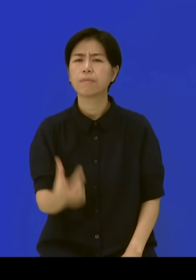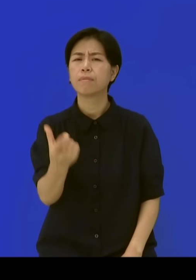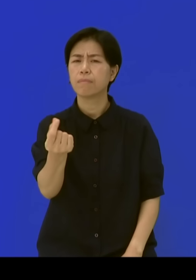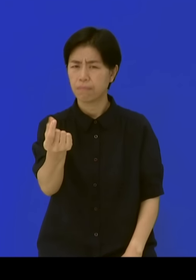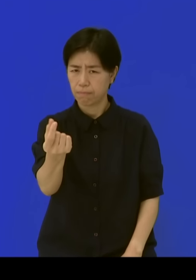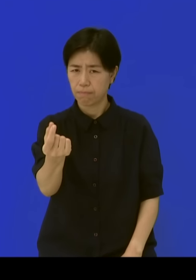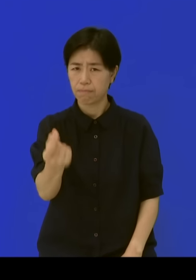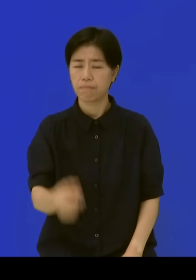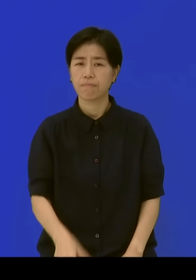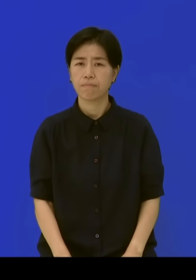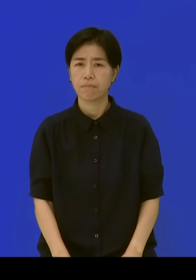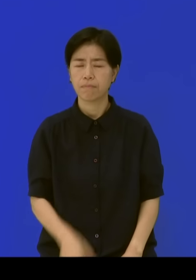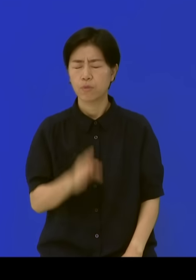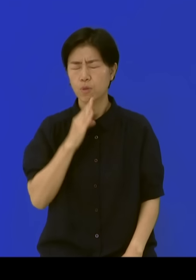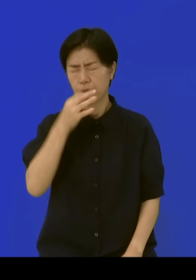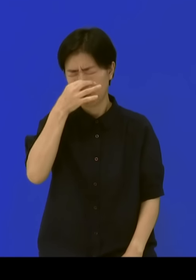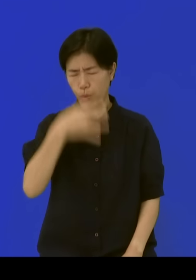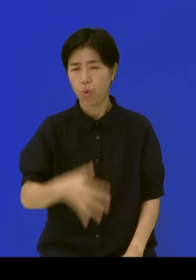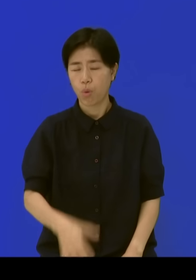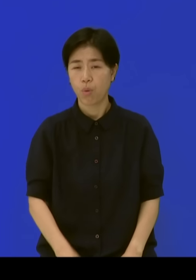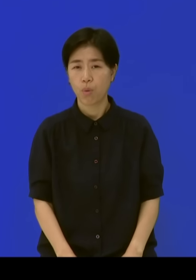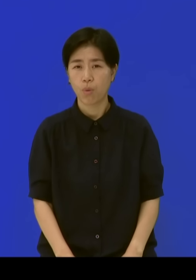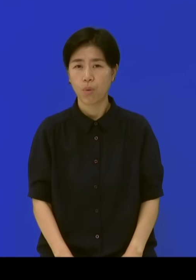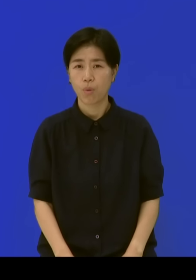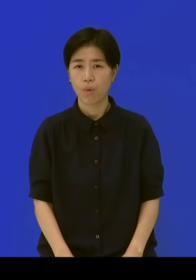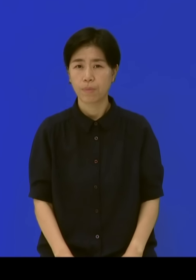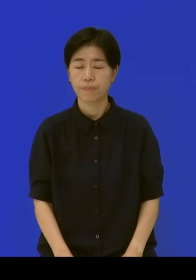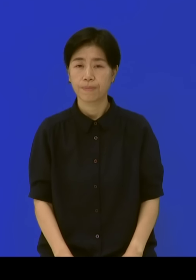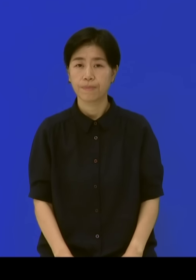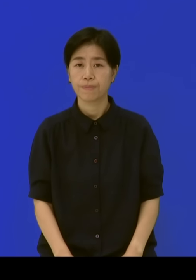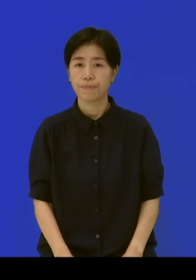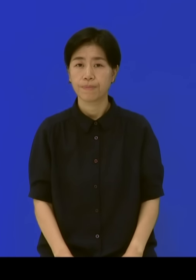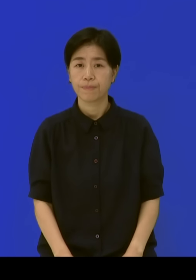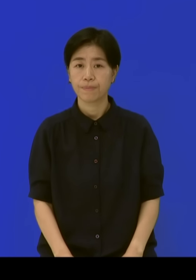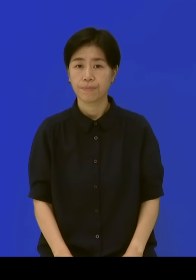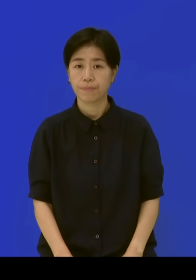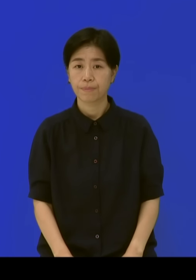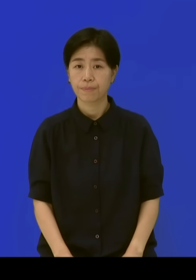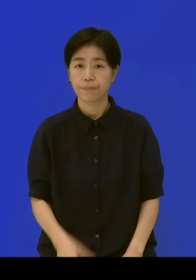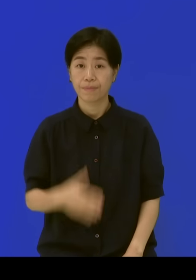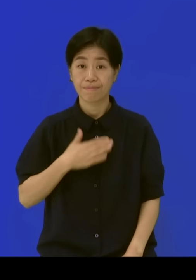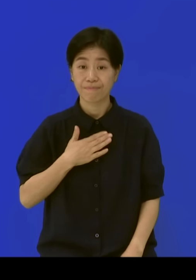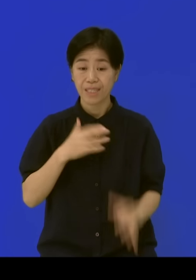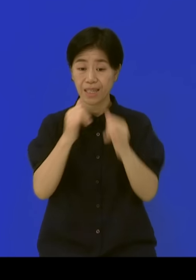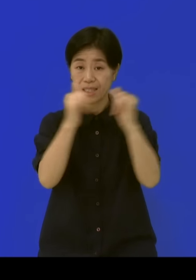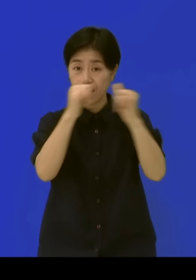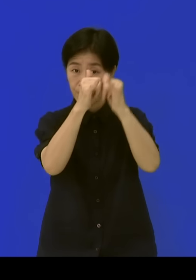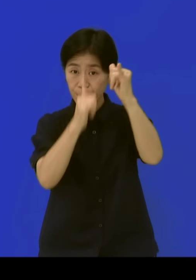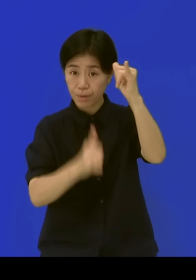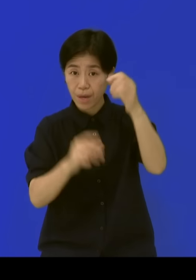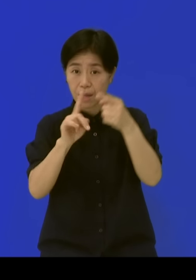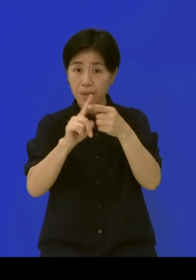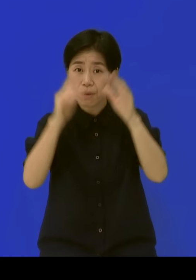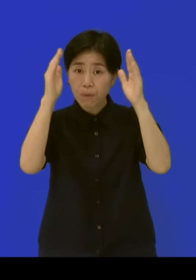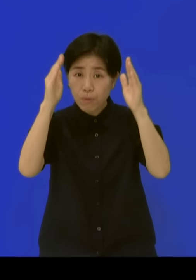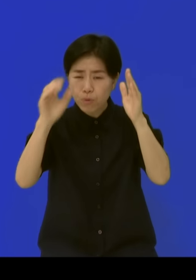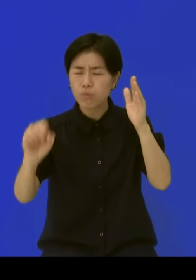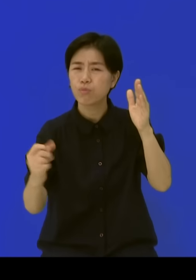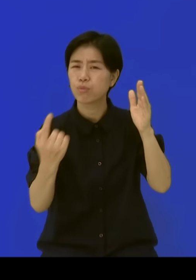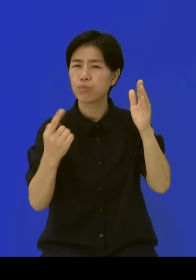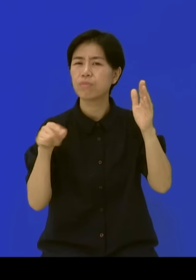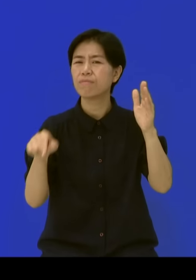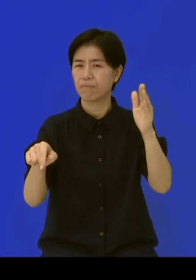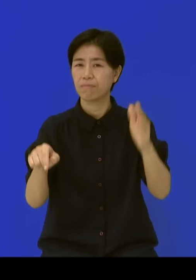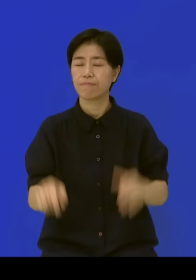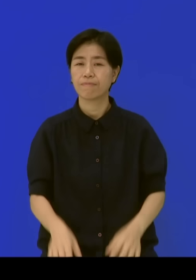그거 말씀하신 게 가장 크게 그죠. 어려웠던 이유 중에 또 하나입니다. 네. 사실 이게 제가 인류학을 공부하게 된 배경이 되기도 하는데요.